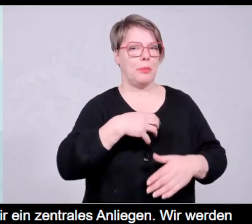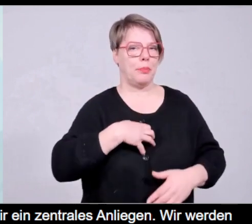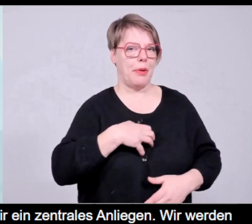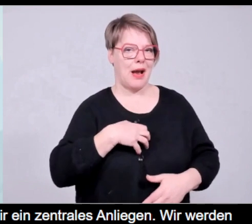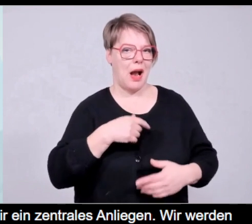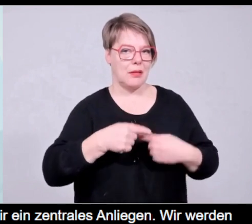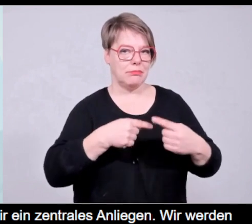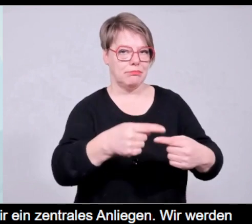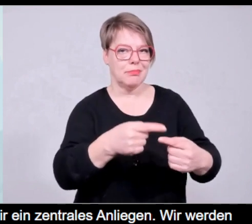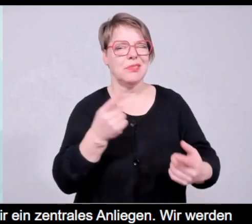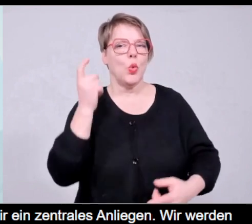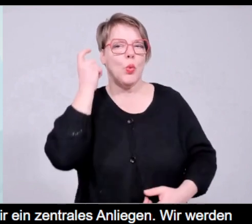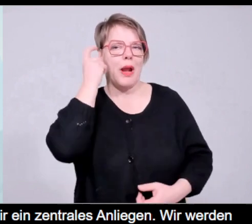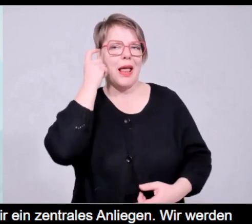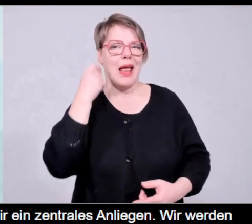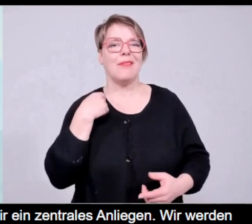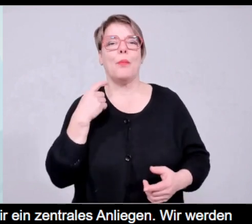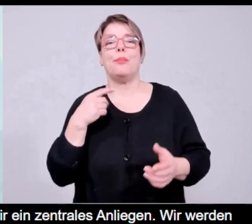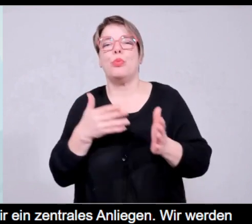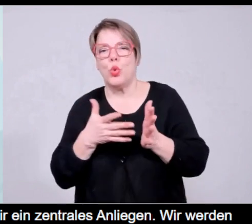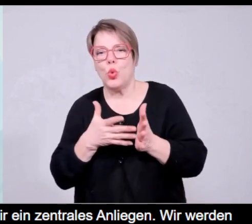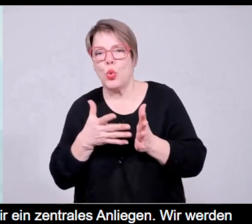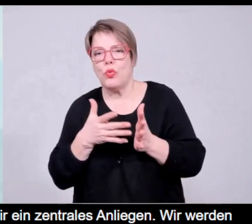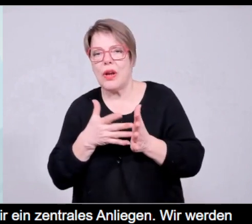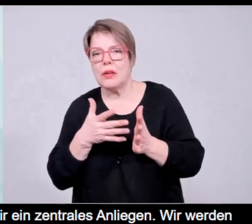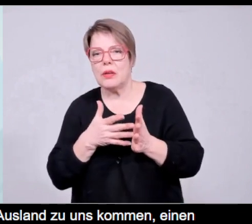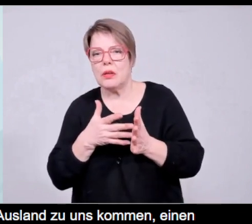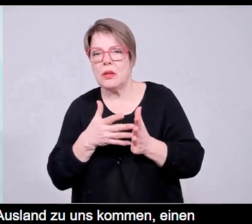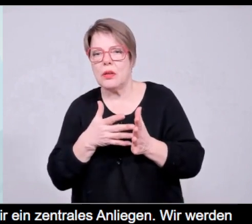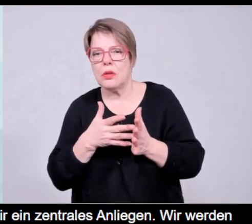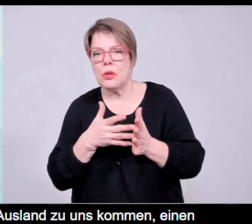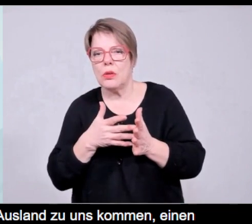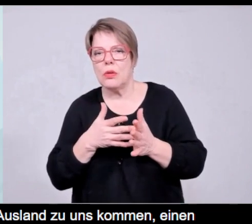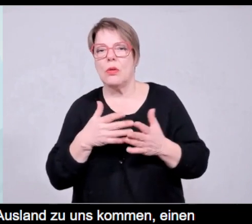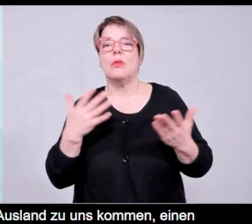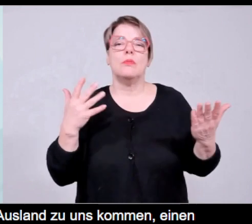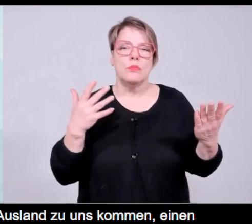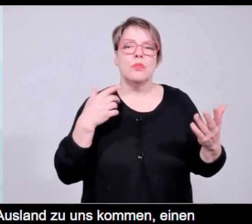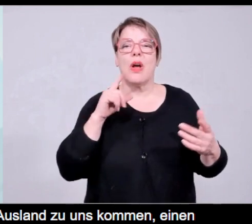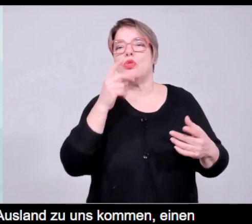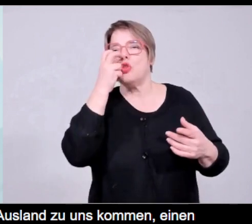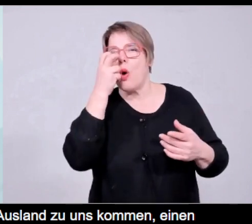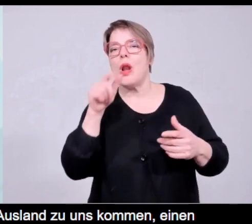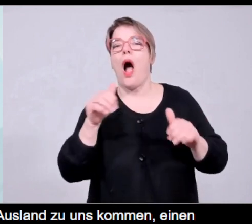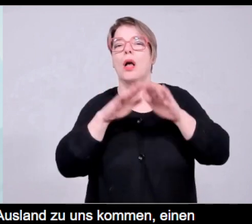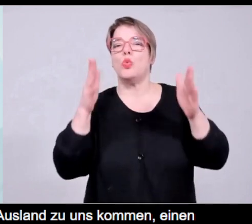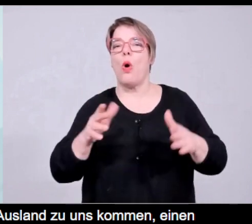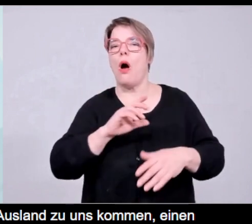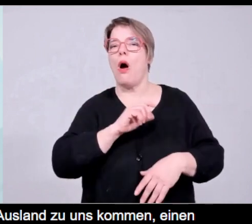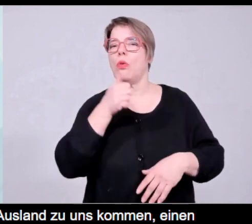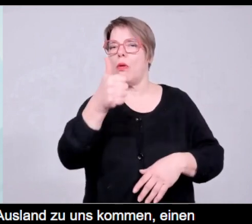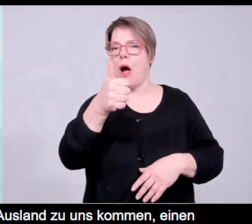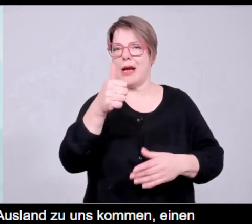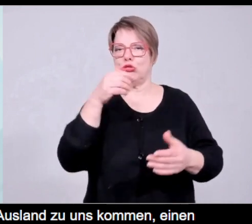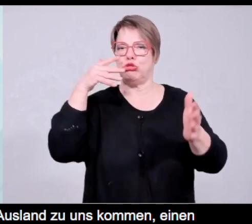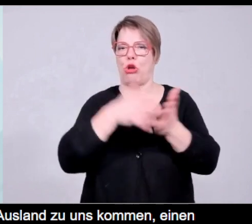zugestimmt hat, dass wir in 14 Krankenhäuser in Bayern Modellprojekte zur Entbürokratisierung einführen. Wir werden das jetzt in